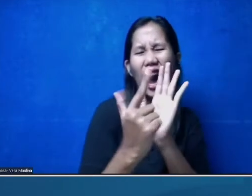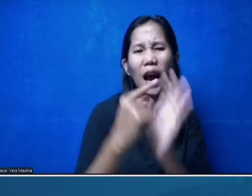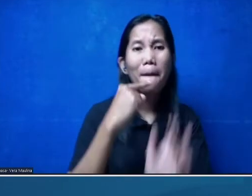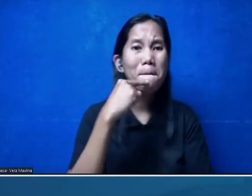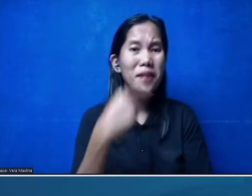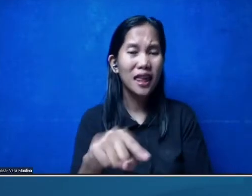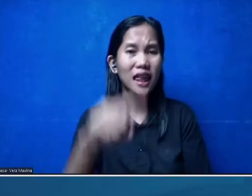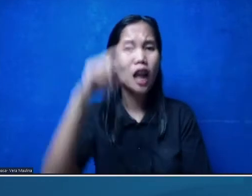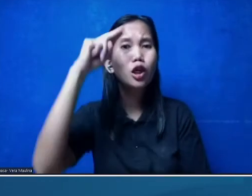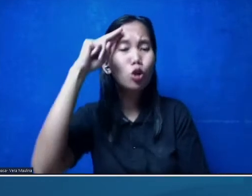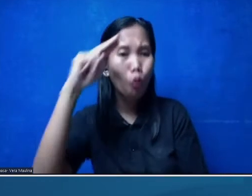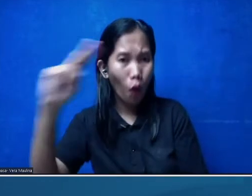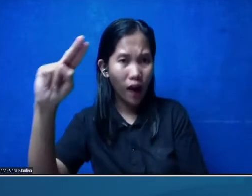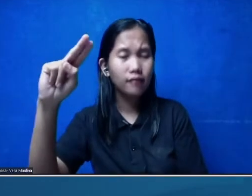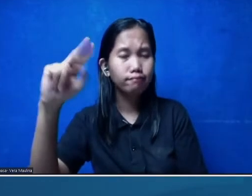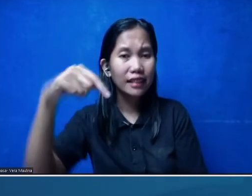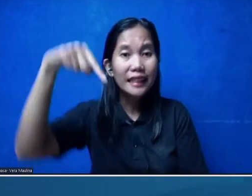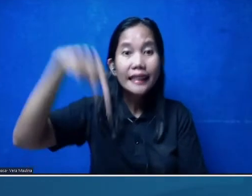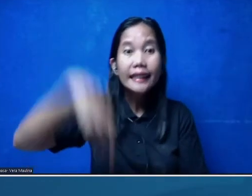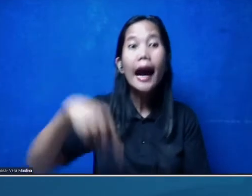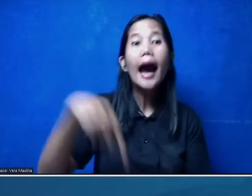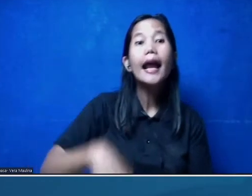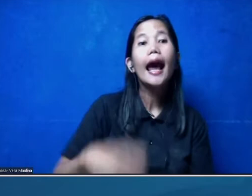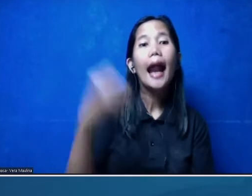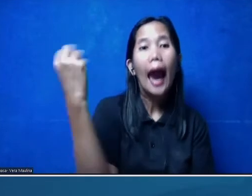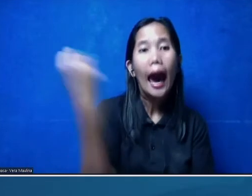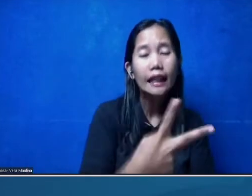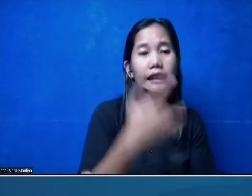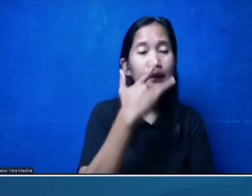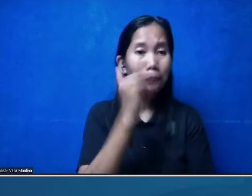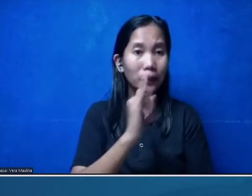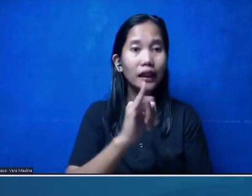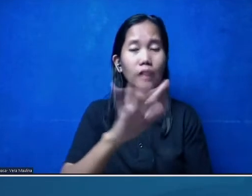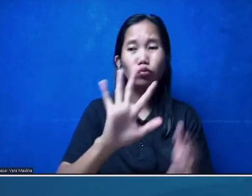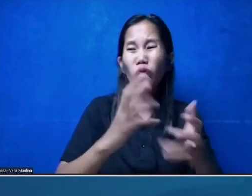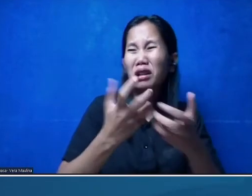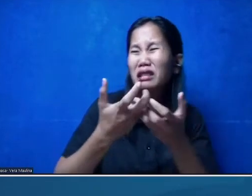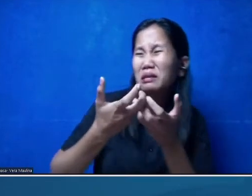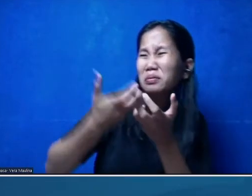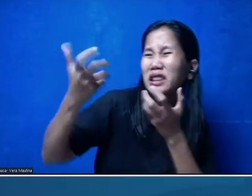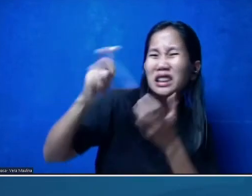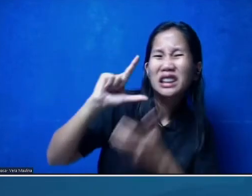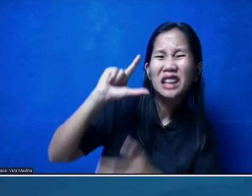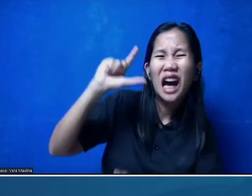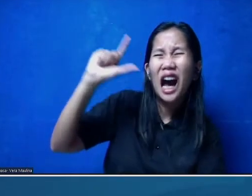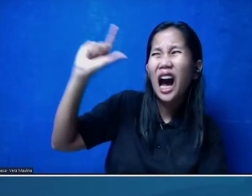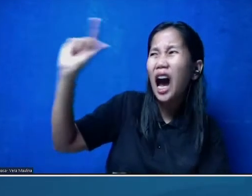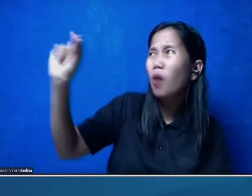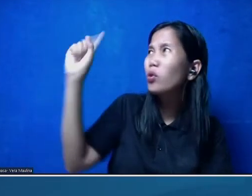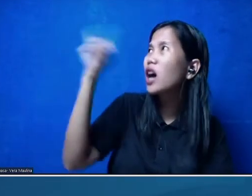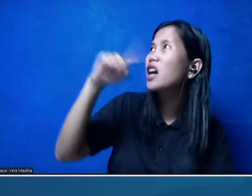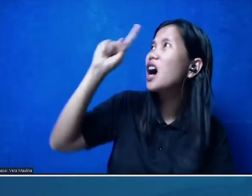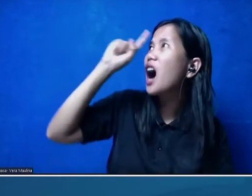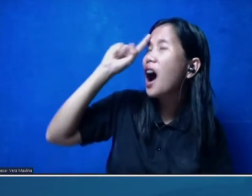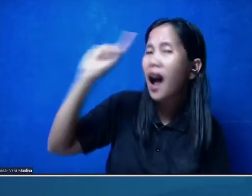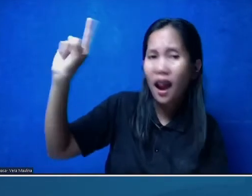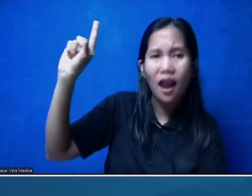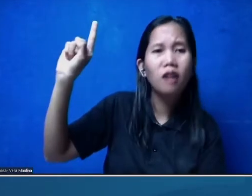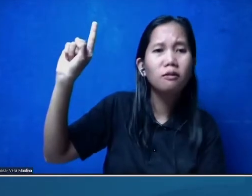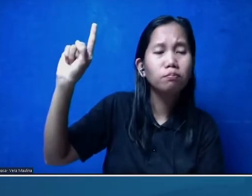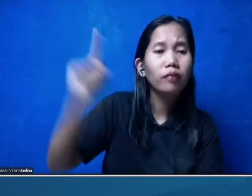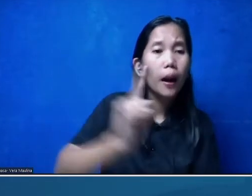kemuliaan Allah dan mereka membuat diri mereka menyembunyikan dan mereka